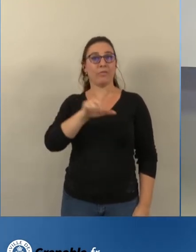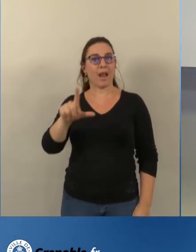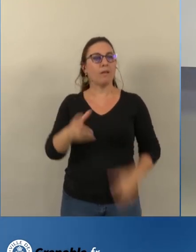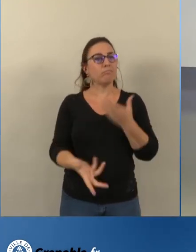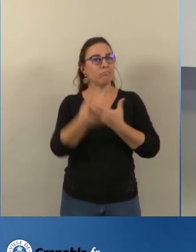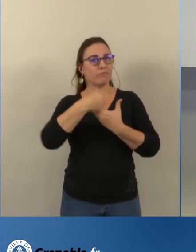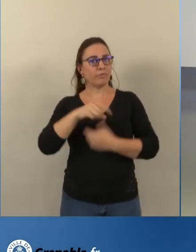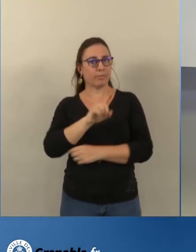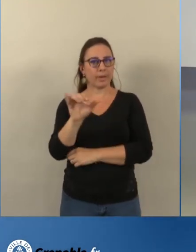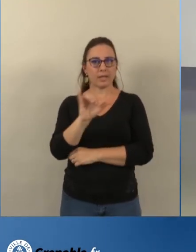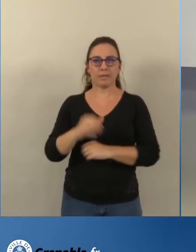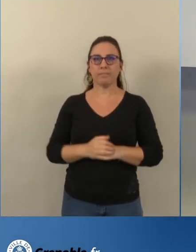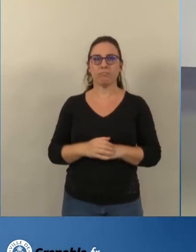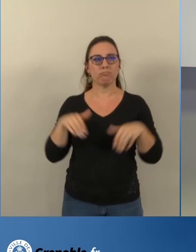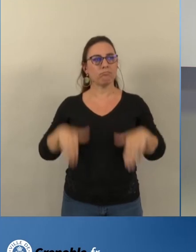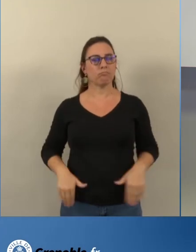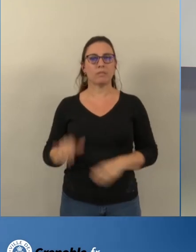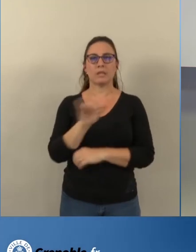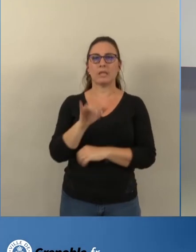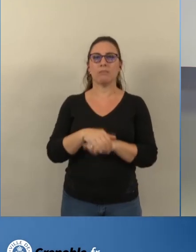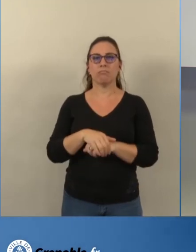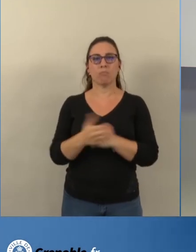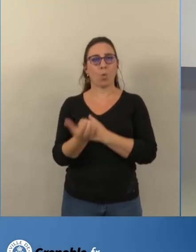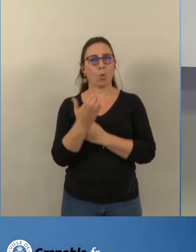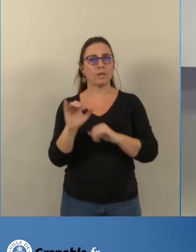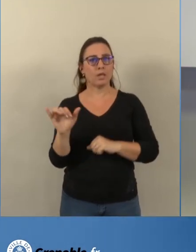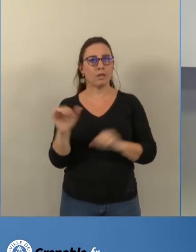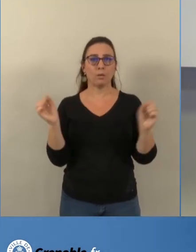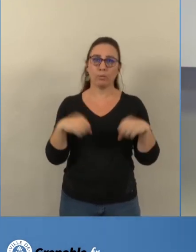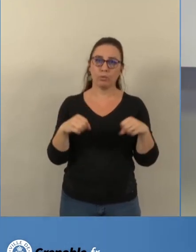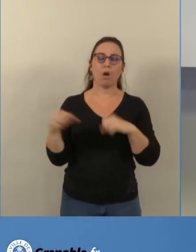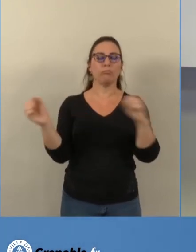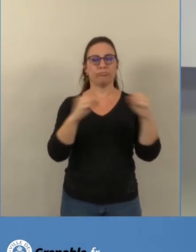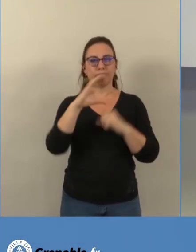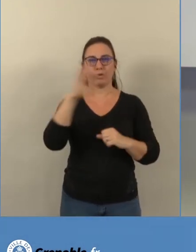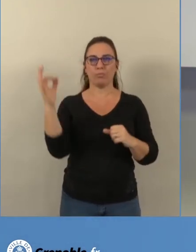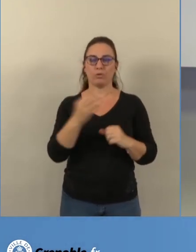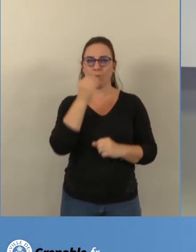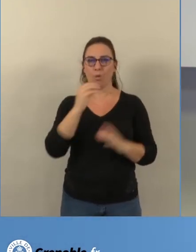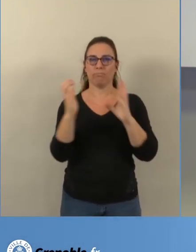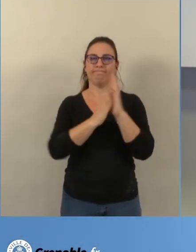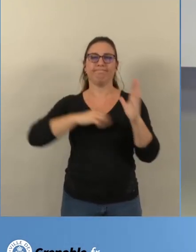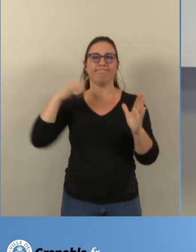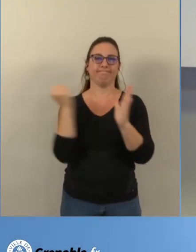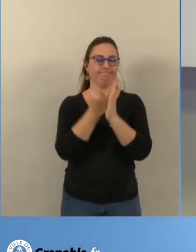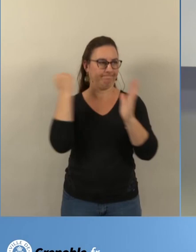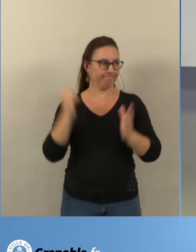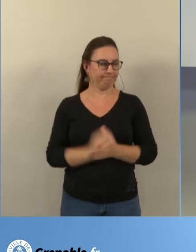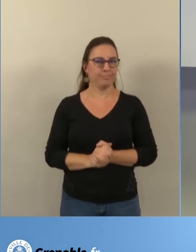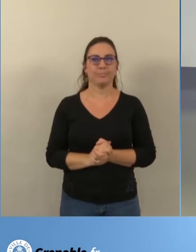ne prend pas par au vote qui s'abstient qui vote contre pour uneanimité des libérations adoptées